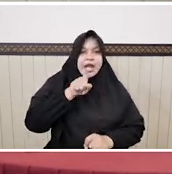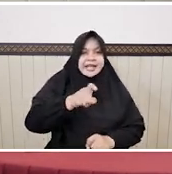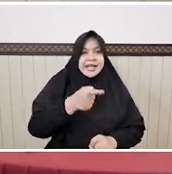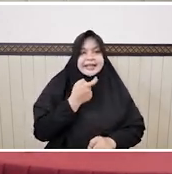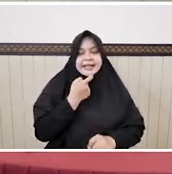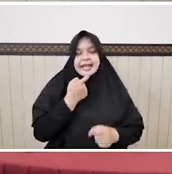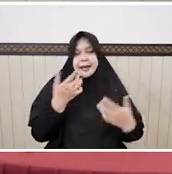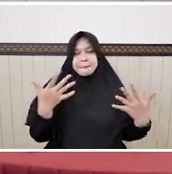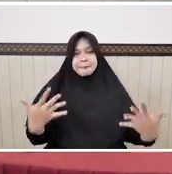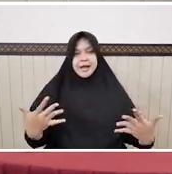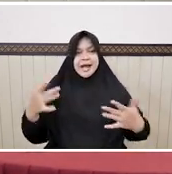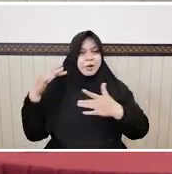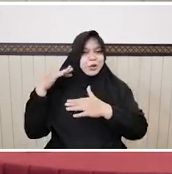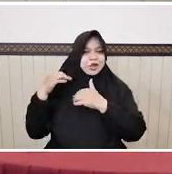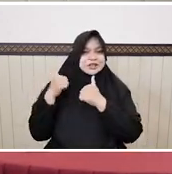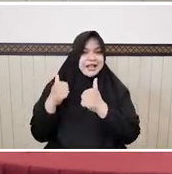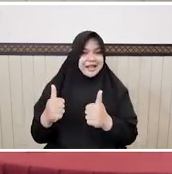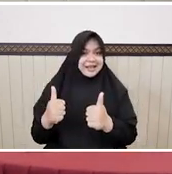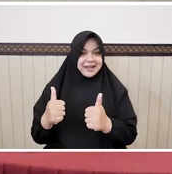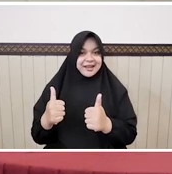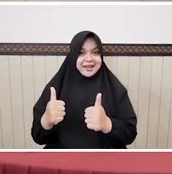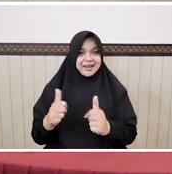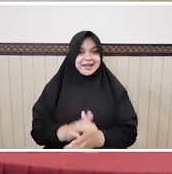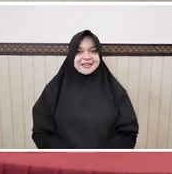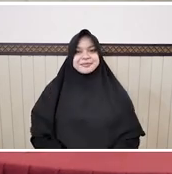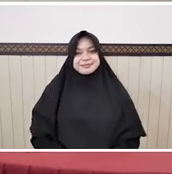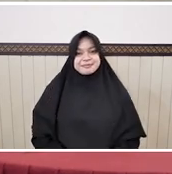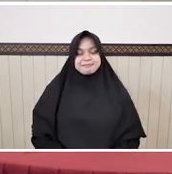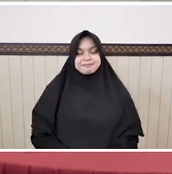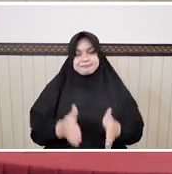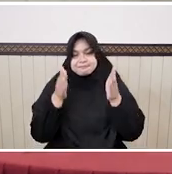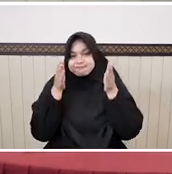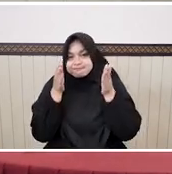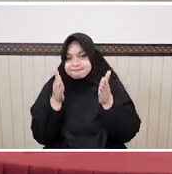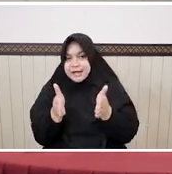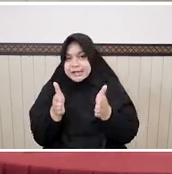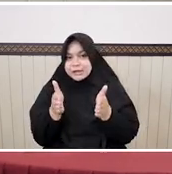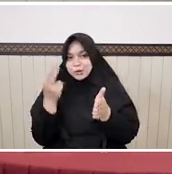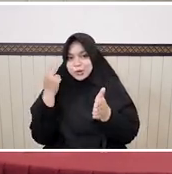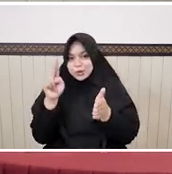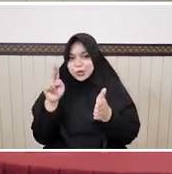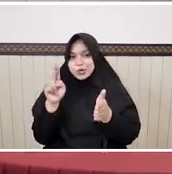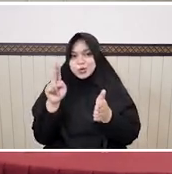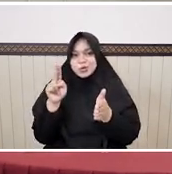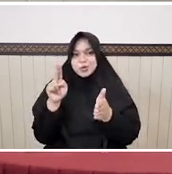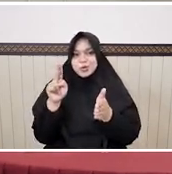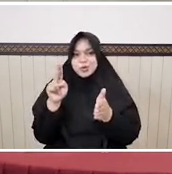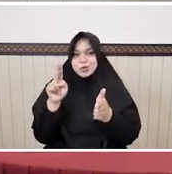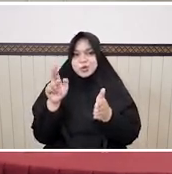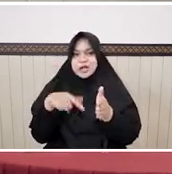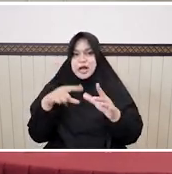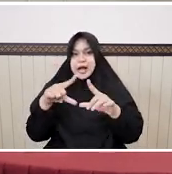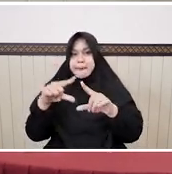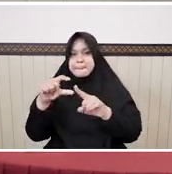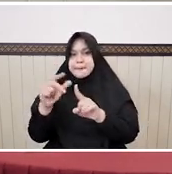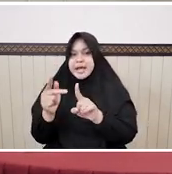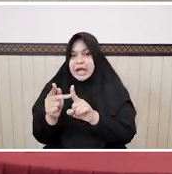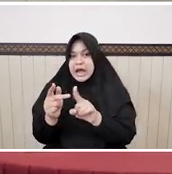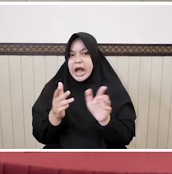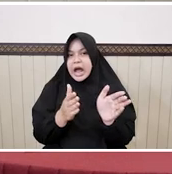soal akomodasi yang layak hai bagi sebagian besar aparat penegak hukum